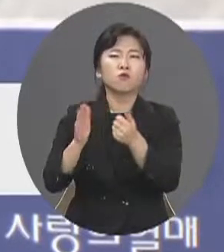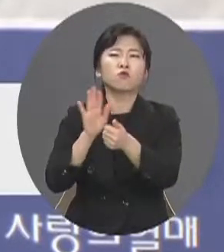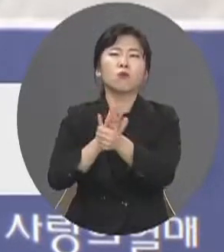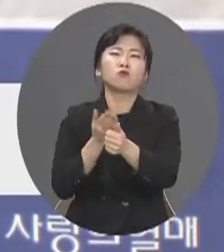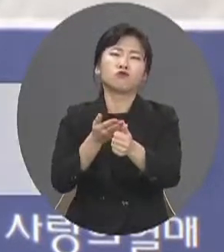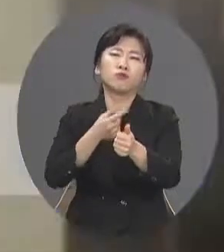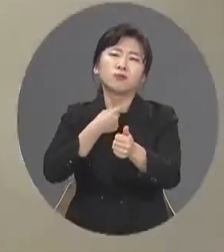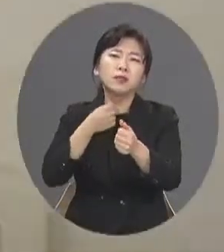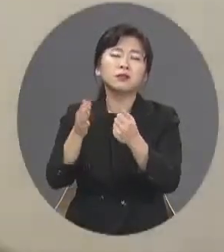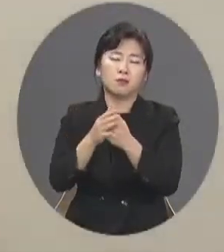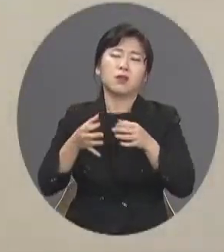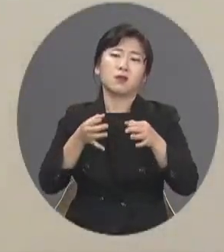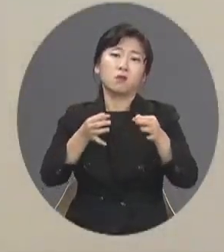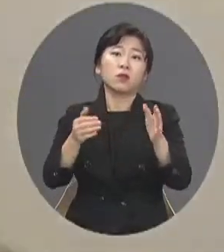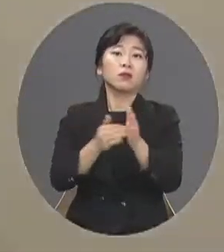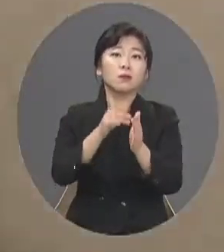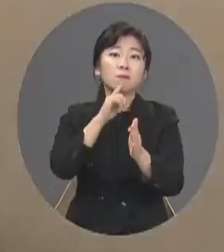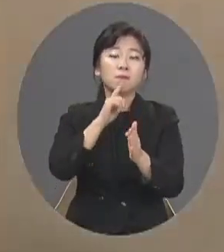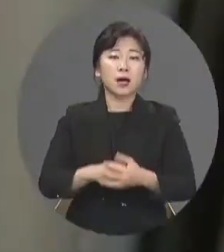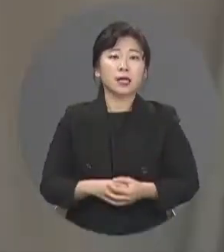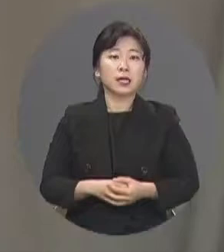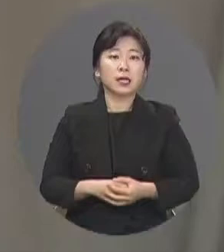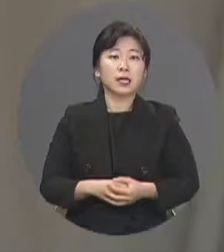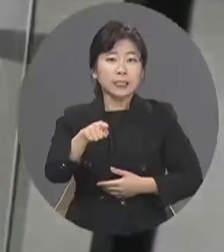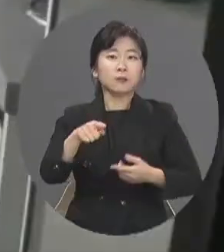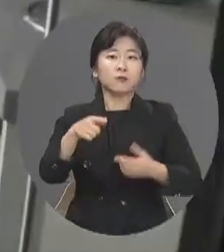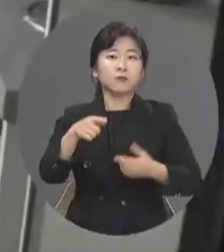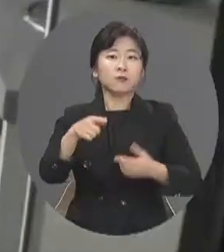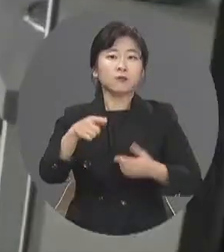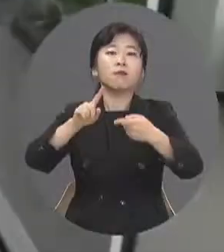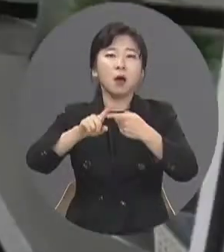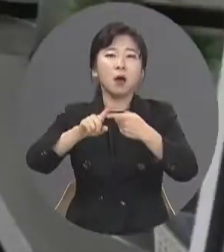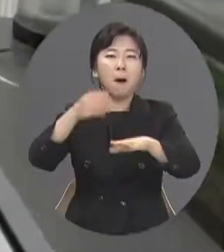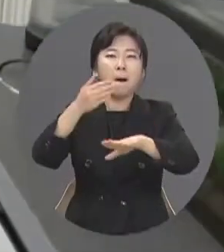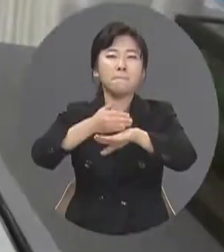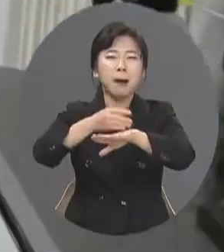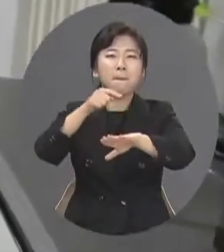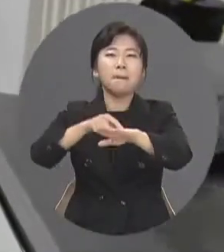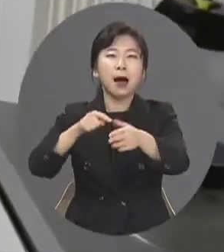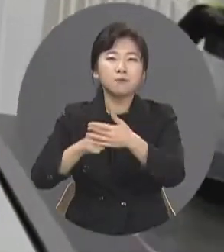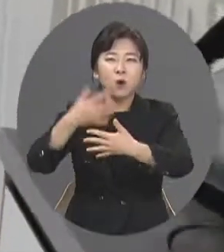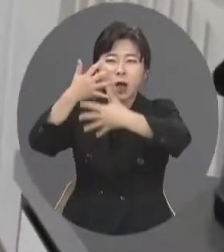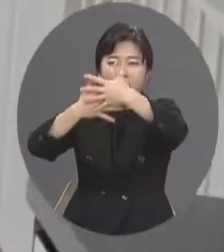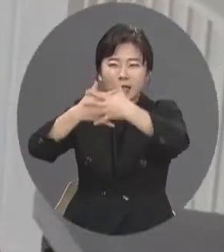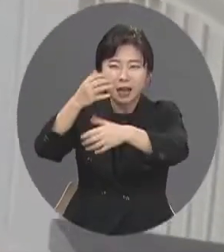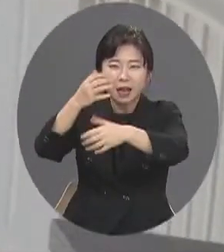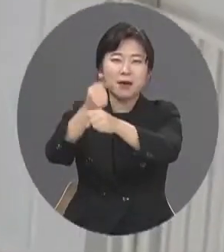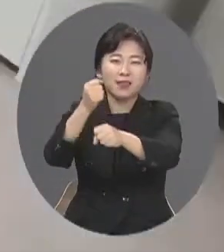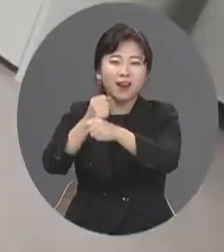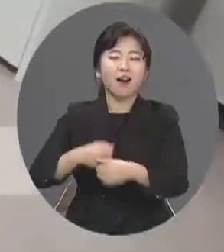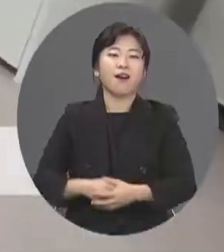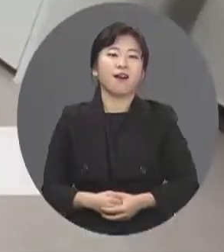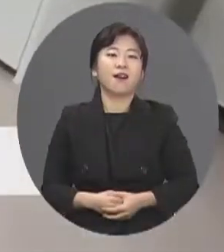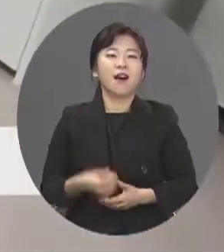되고 싶었다는 이런 기부자의 뜻에 아이들은 감사한 마음을 담아 영상도 만들고